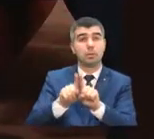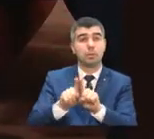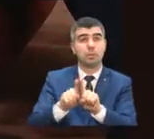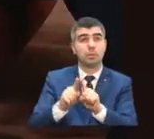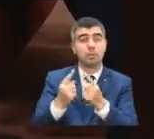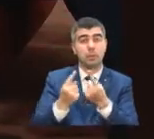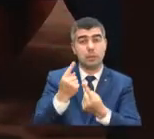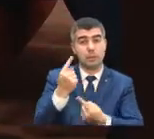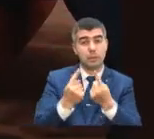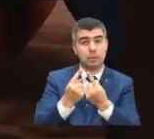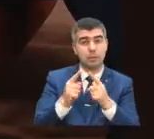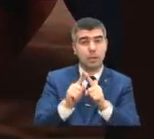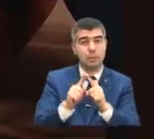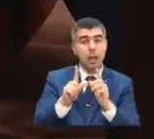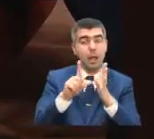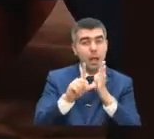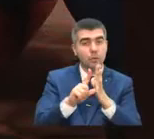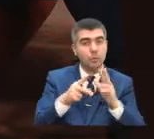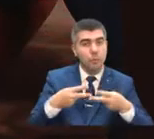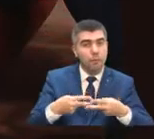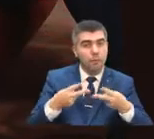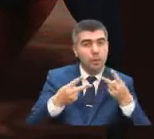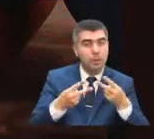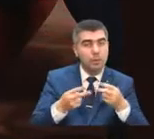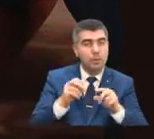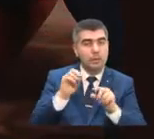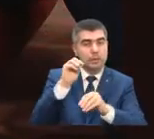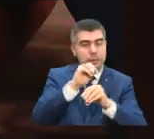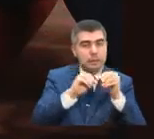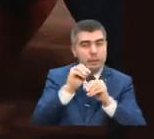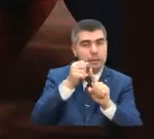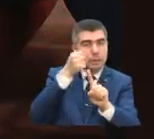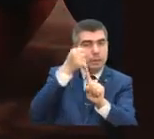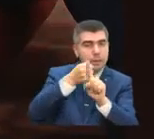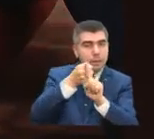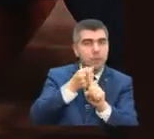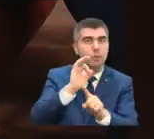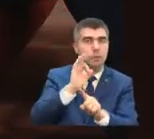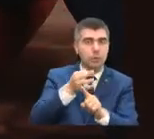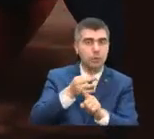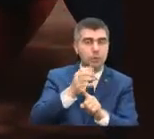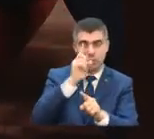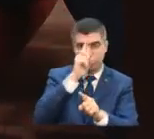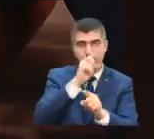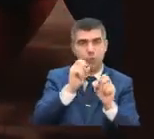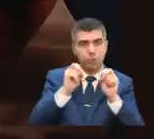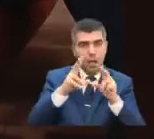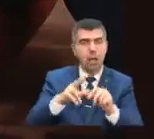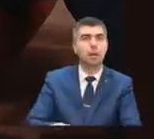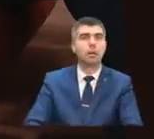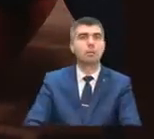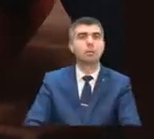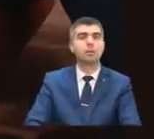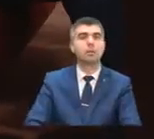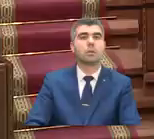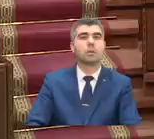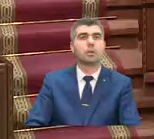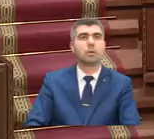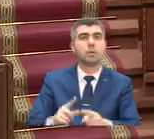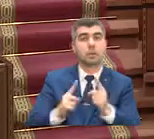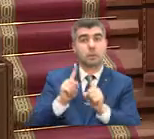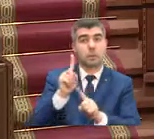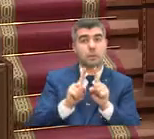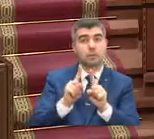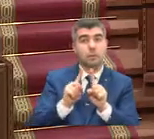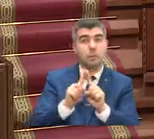التطبيقية خصها تخرج ونجتهد إلى غير ذلك وتقدمنا في هذا المسار، وأعتقد أن قريب الوصول لواحد